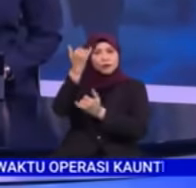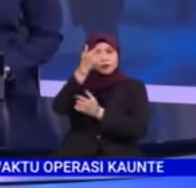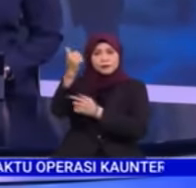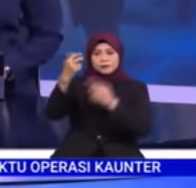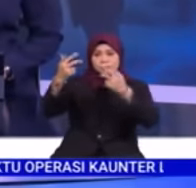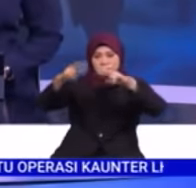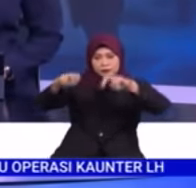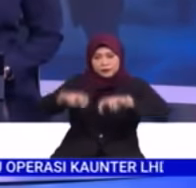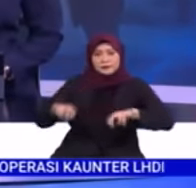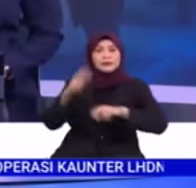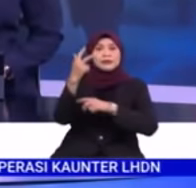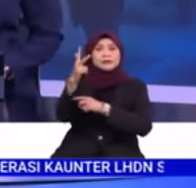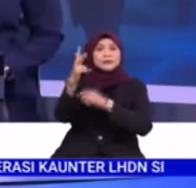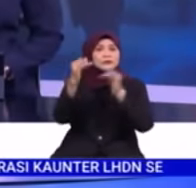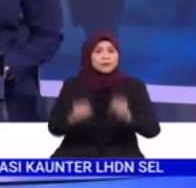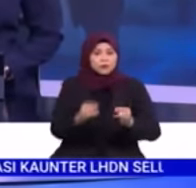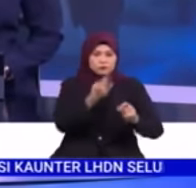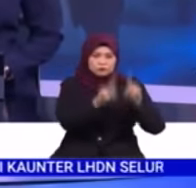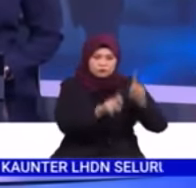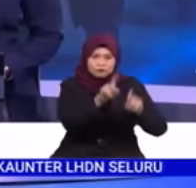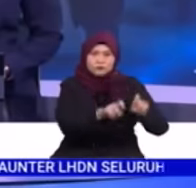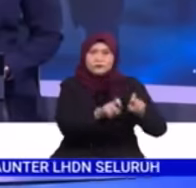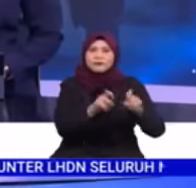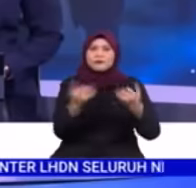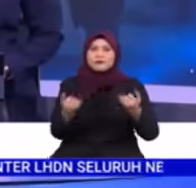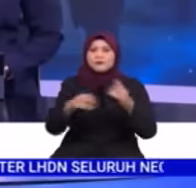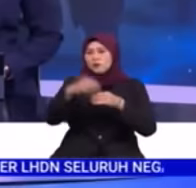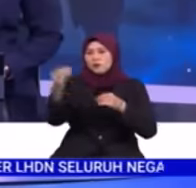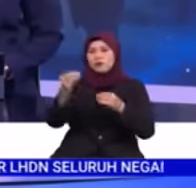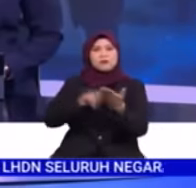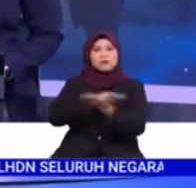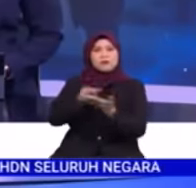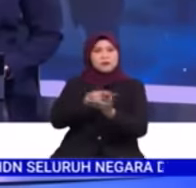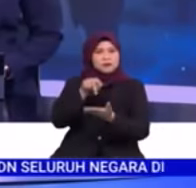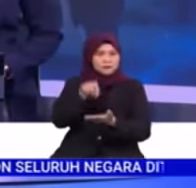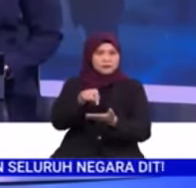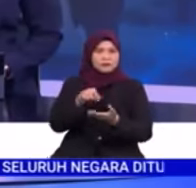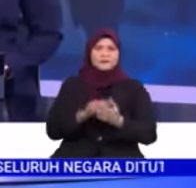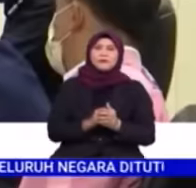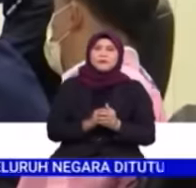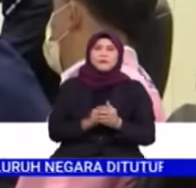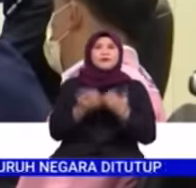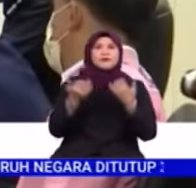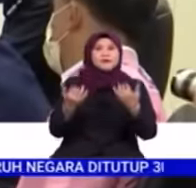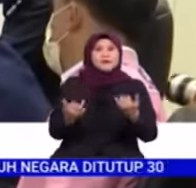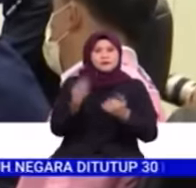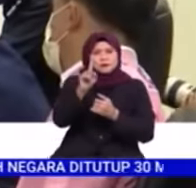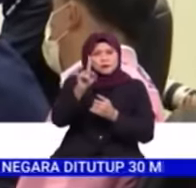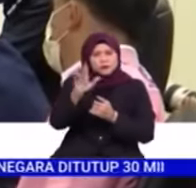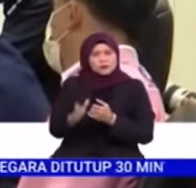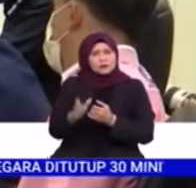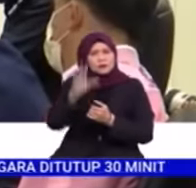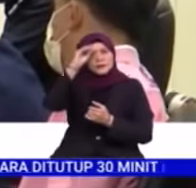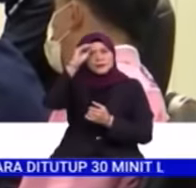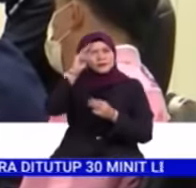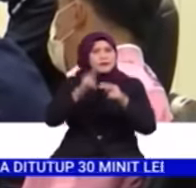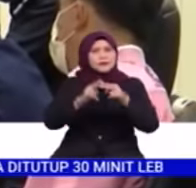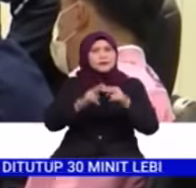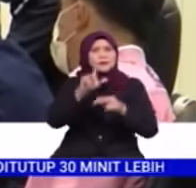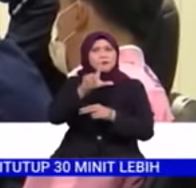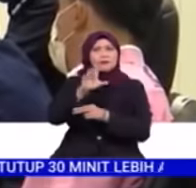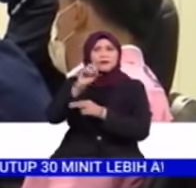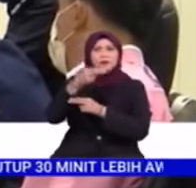terhadap 13 individu terlibat dalam penghasilan video iklan berkenaan police juga sedang memesan seorang lelaki dikenali sebagai